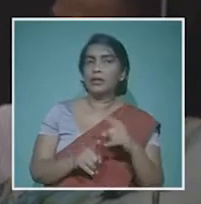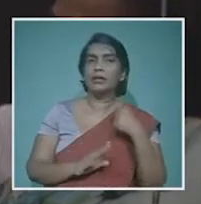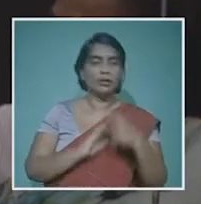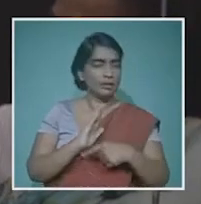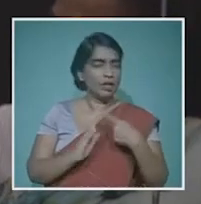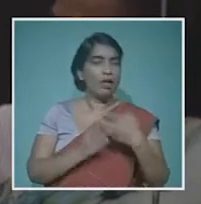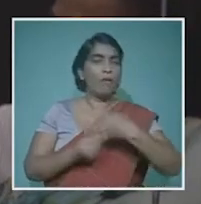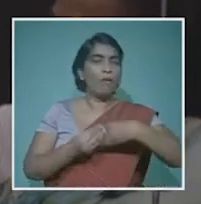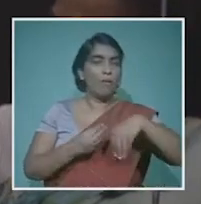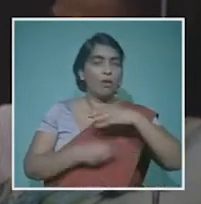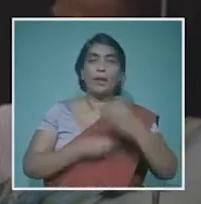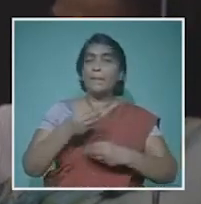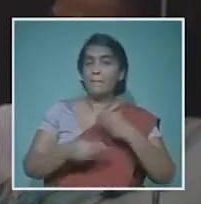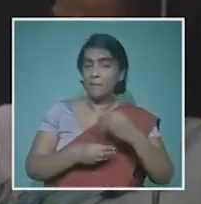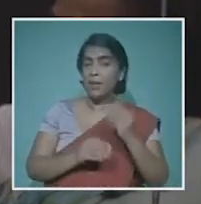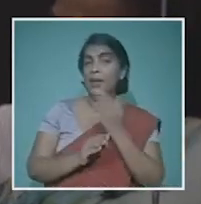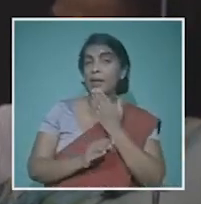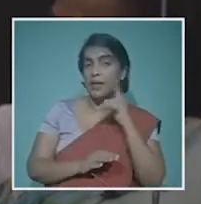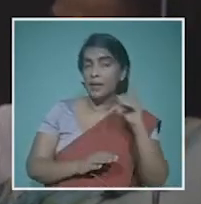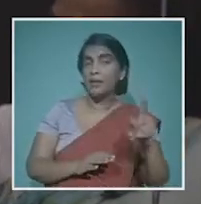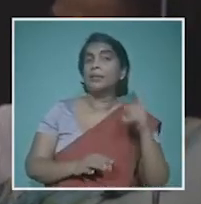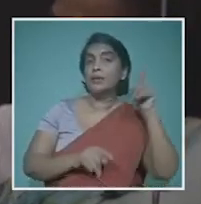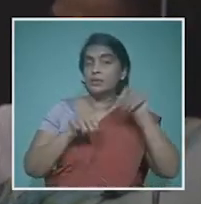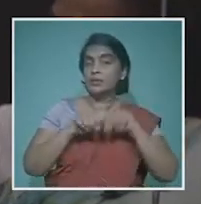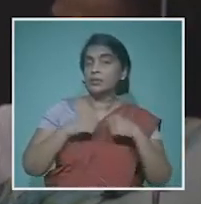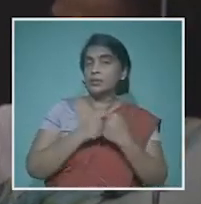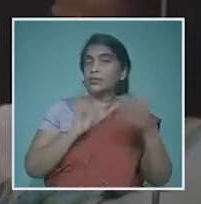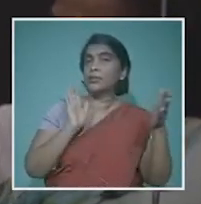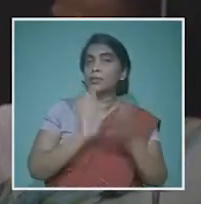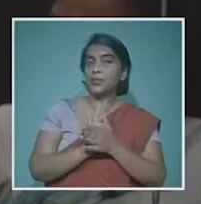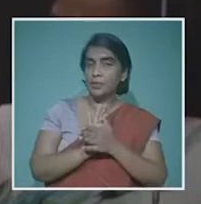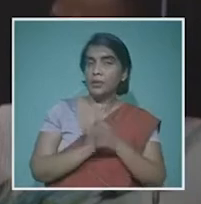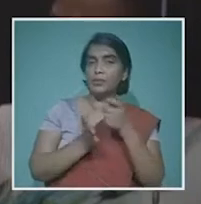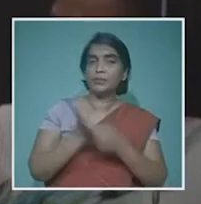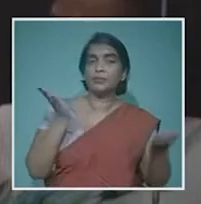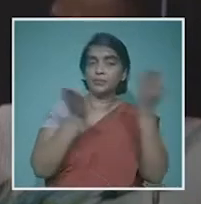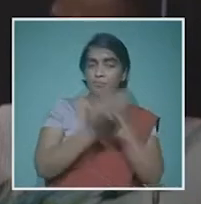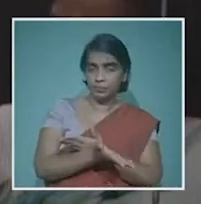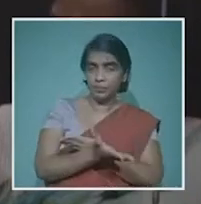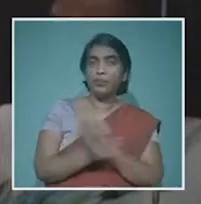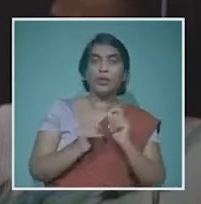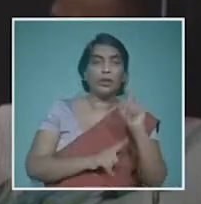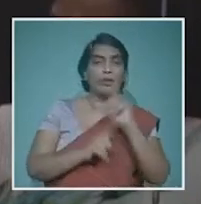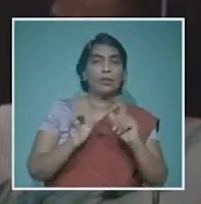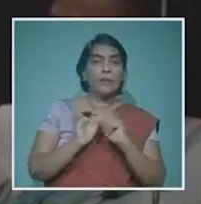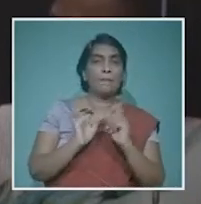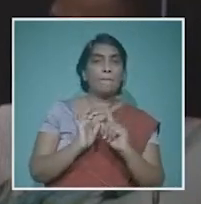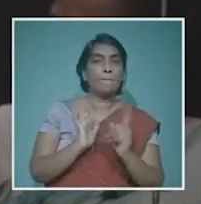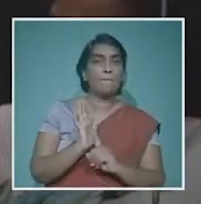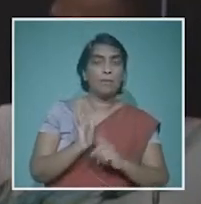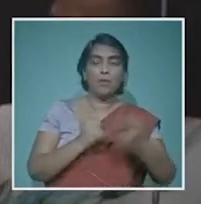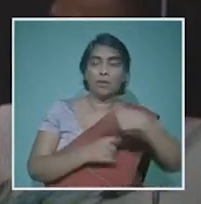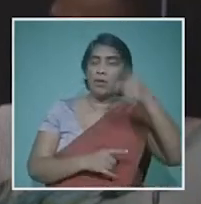ලංකාවේ පෝර නිෂ්පාදනයේට ඇමරිකාවේ මැක්මොරන් සමාගම සමග ගිවිසුමකට ගිහිල්ලා පාර්ලිමේන්තු බිලක් මේ සභාවේ සම්මත